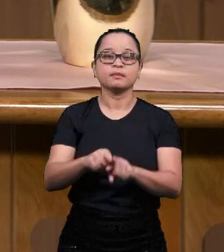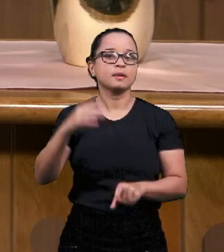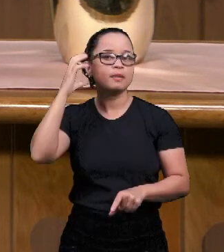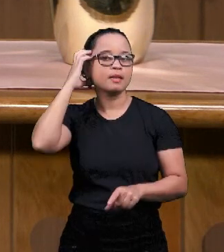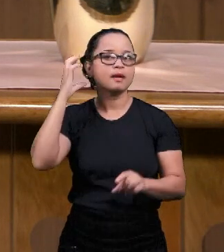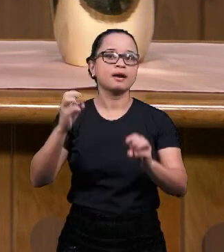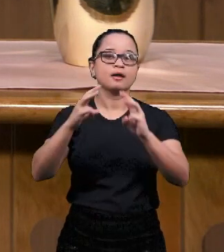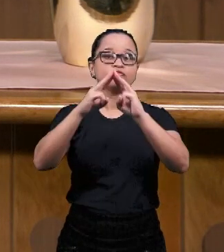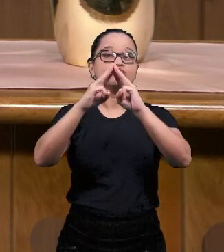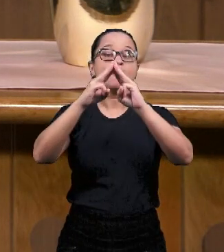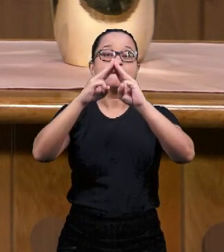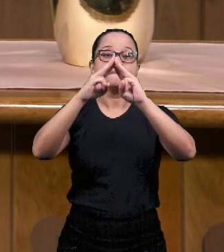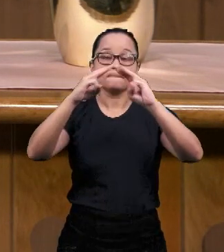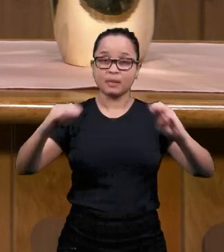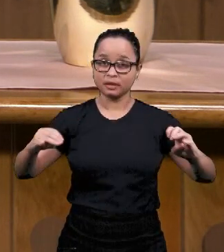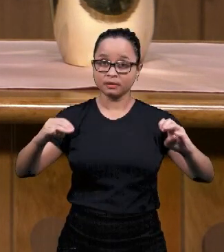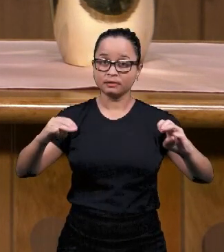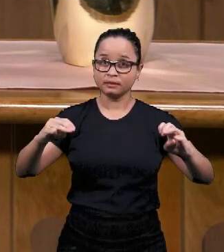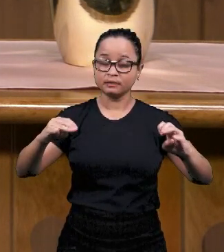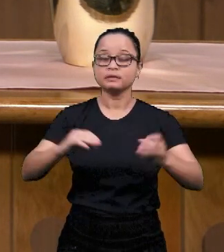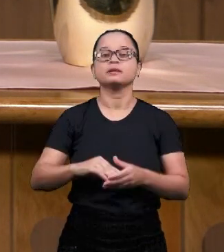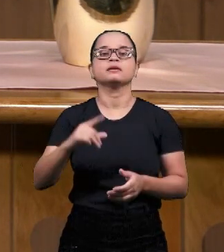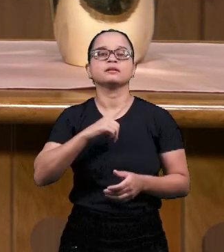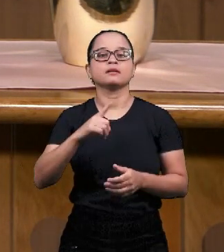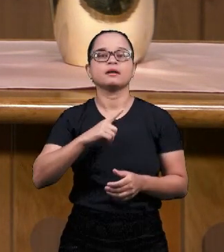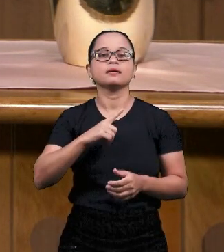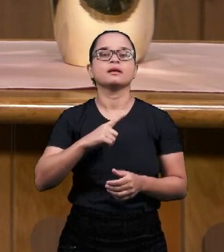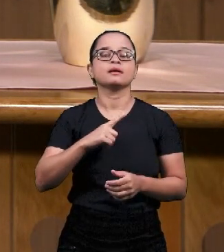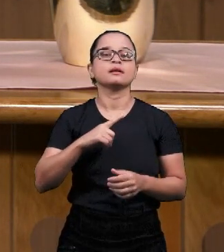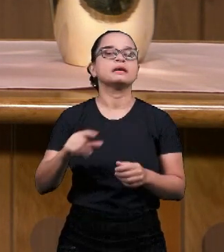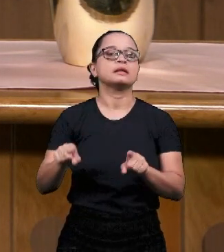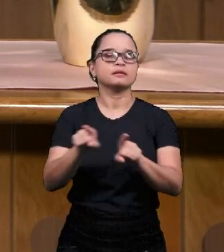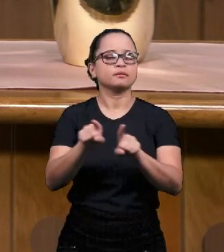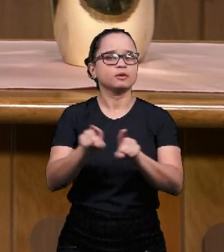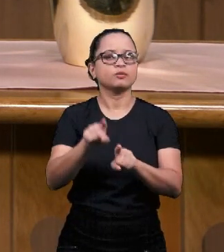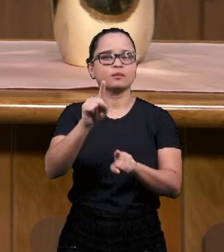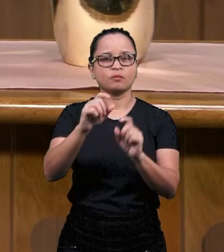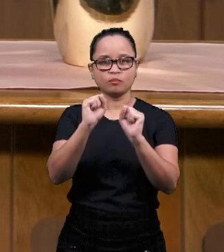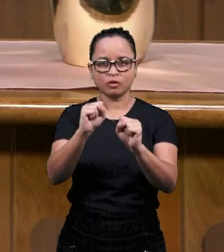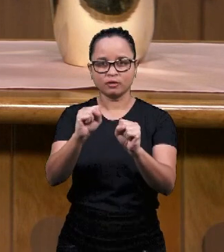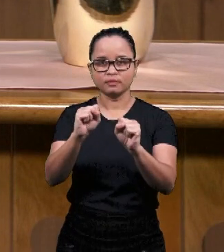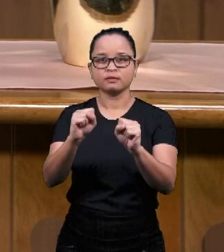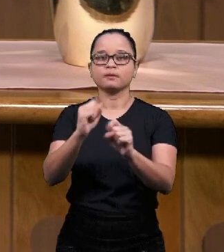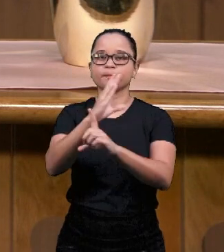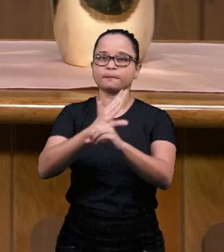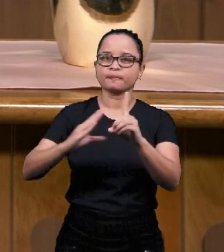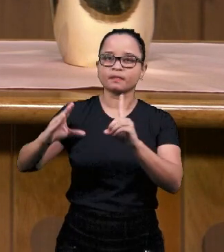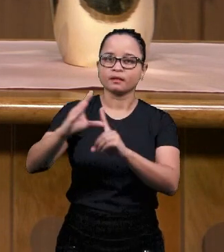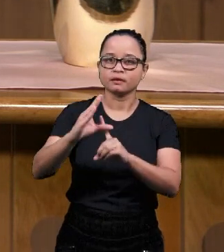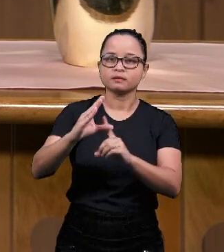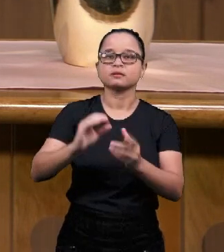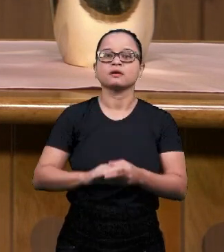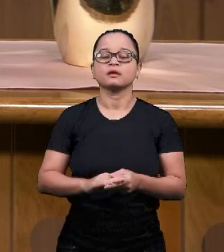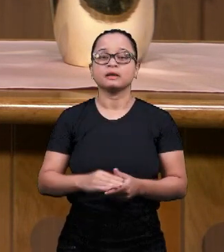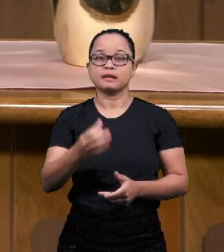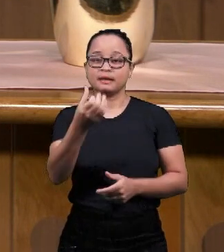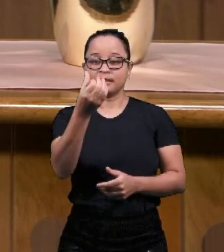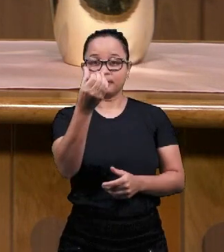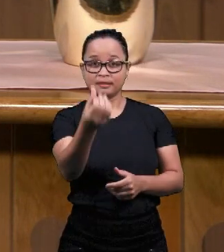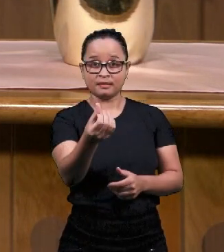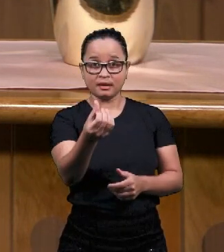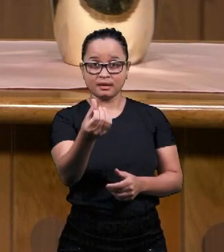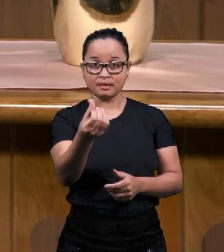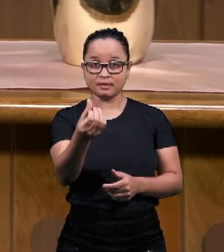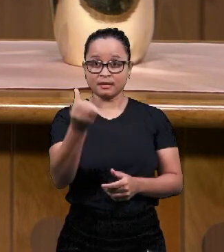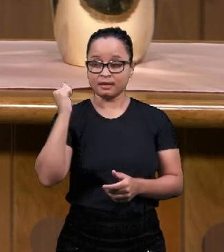нашем, радио Манаим, у вас будет возможность участвовать в богослужении, которое завтра